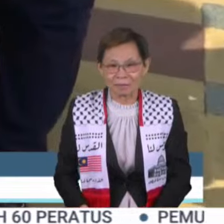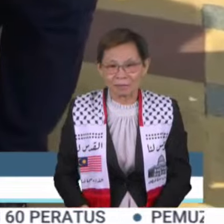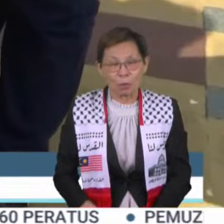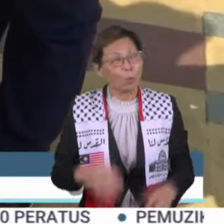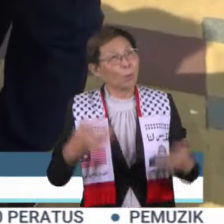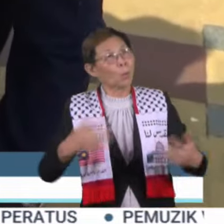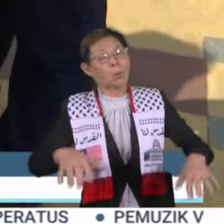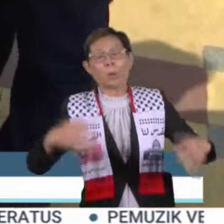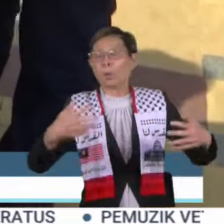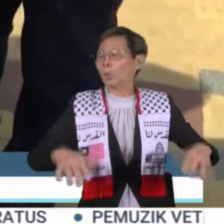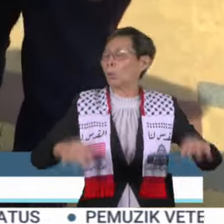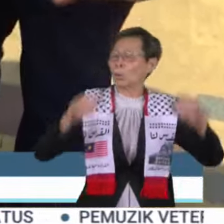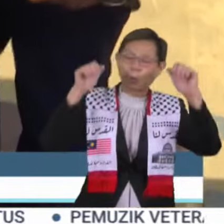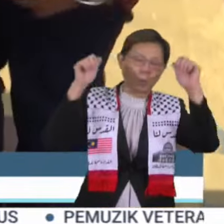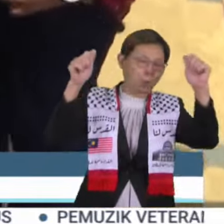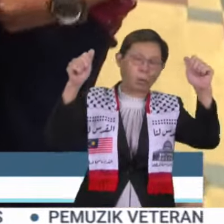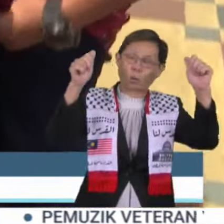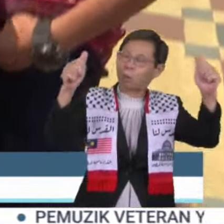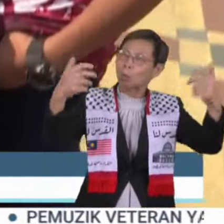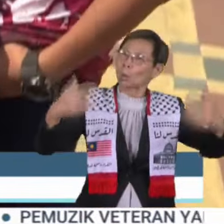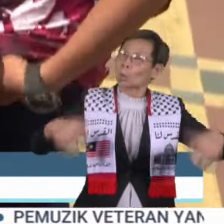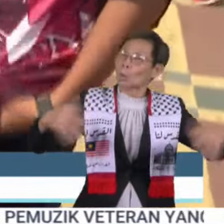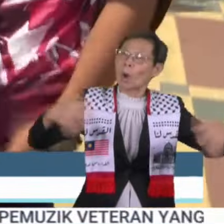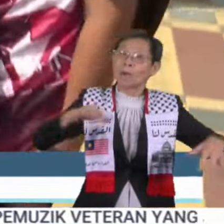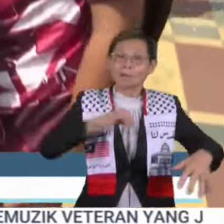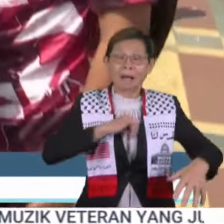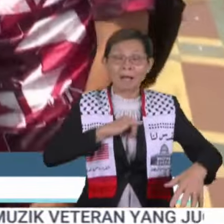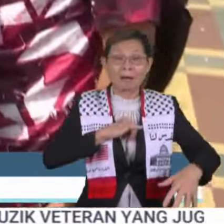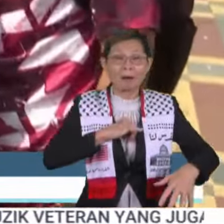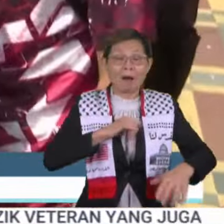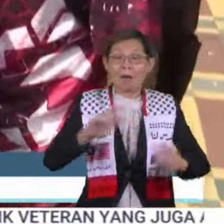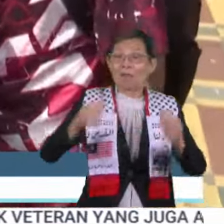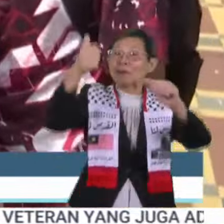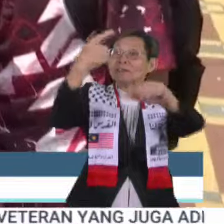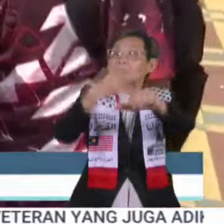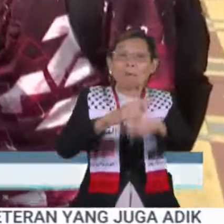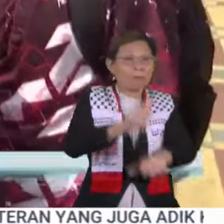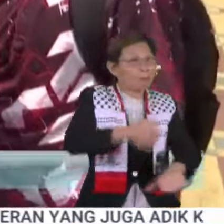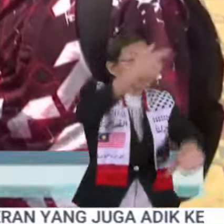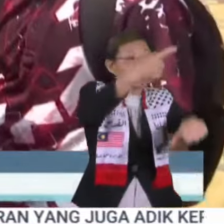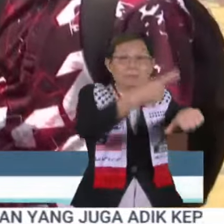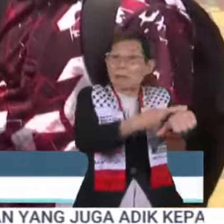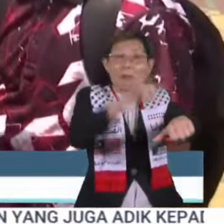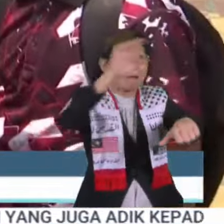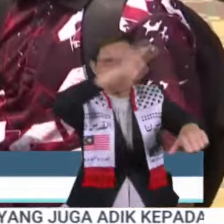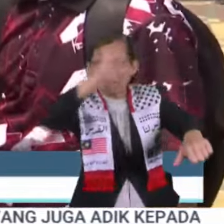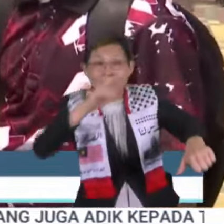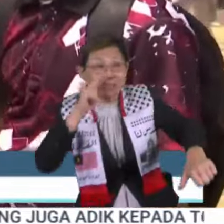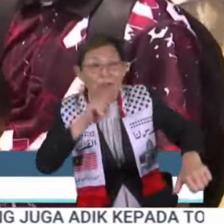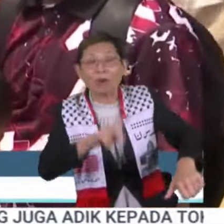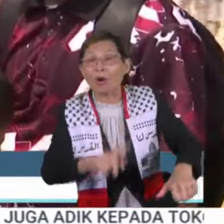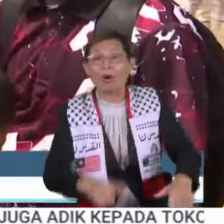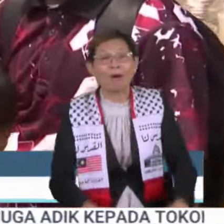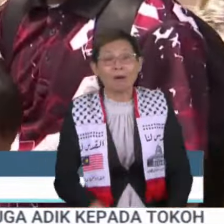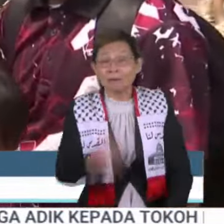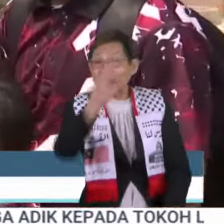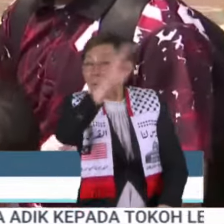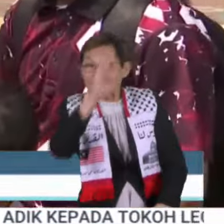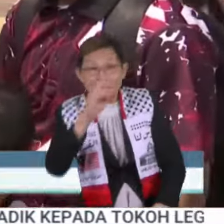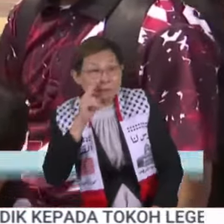Oh, hebat, luar biasa. Luar biasa. Saya pun seumur hidup ni pertama kali datang sini ni. Tapi tengok hebatlah rakyat Malaysia